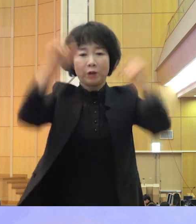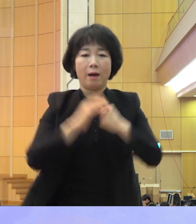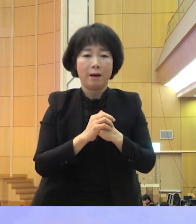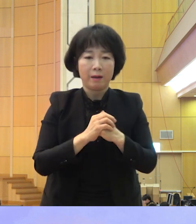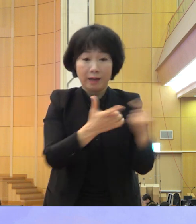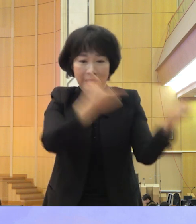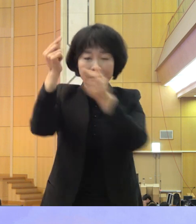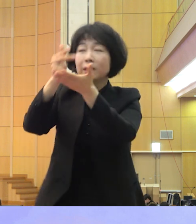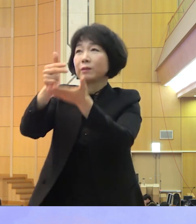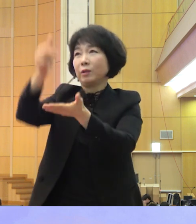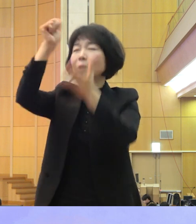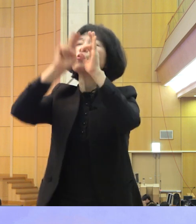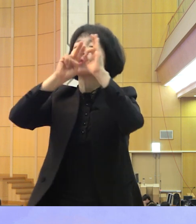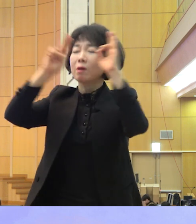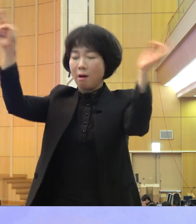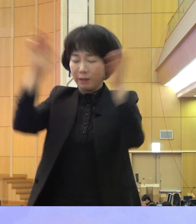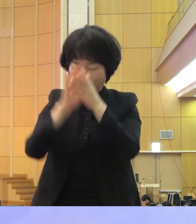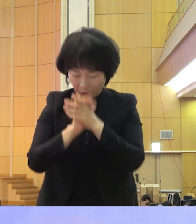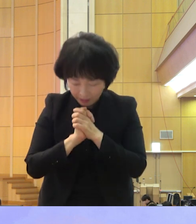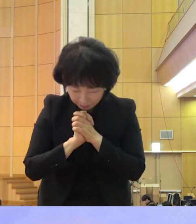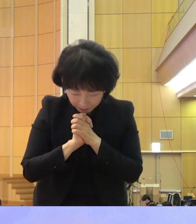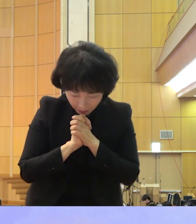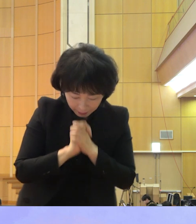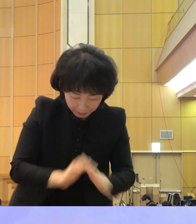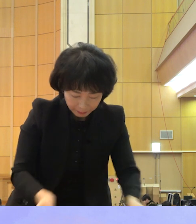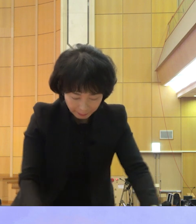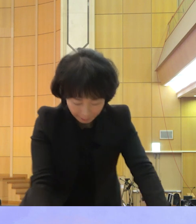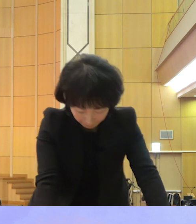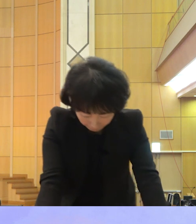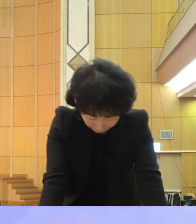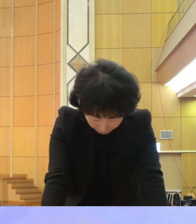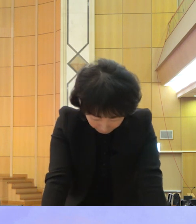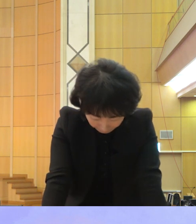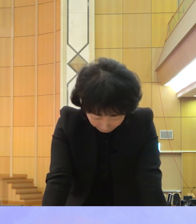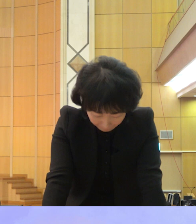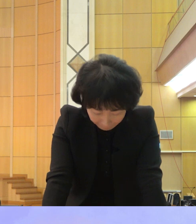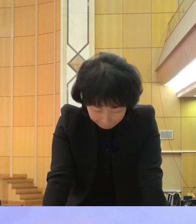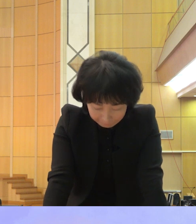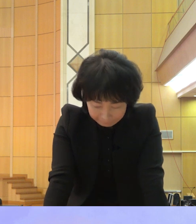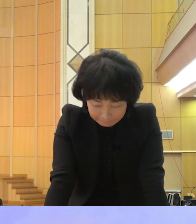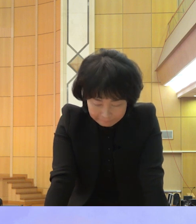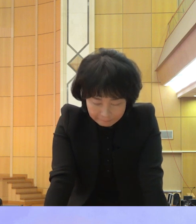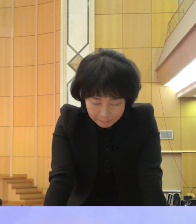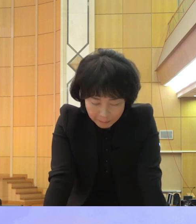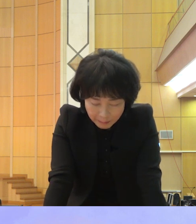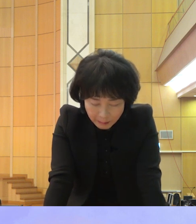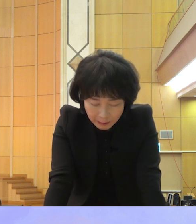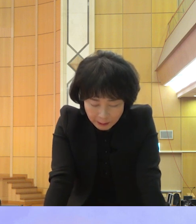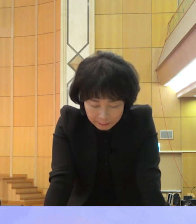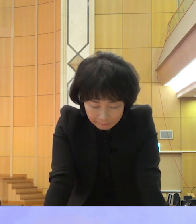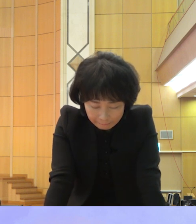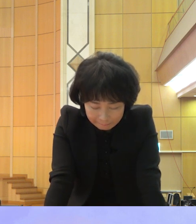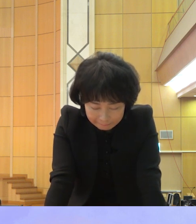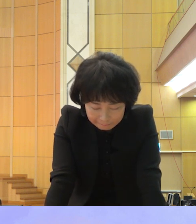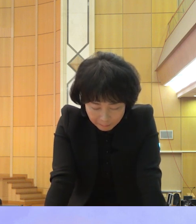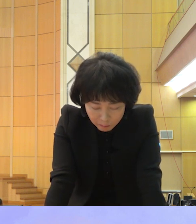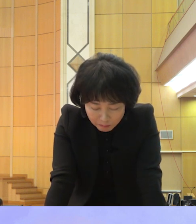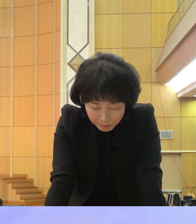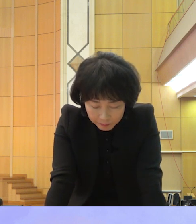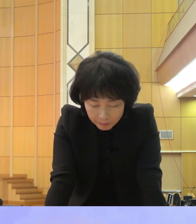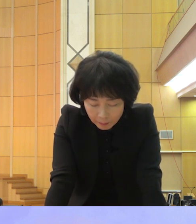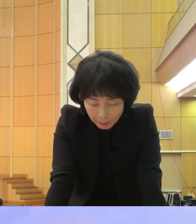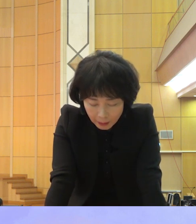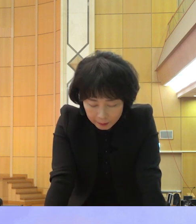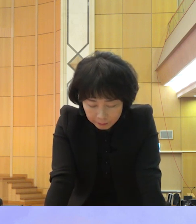형통할지어다. 주여 몸으로 기도합니다. 주여, 살아계신 하나님 아버지 은혜와 사랑을 진심으로 감사드립니다. 오늘은